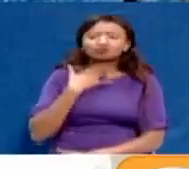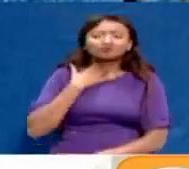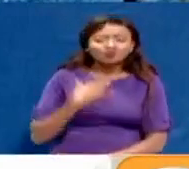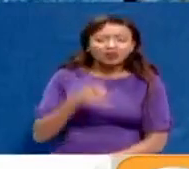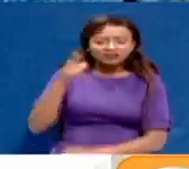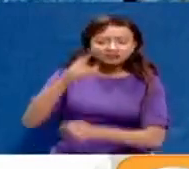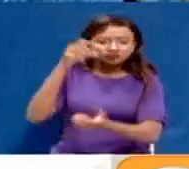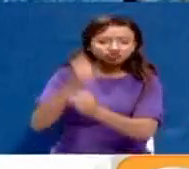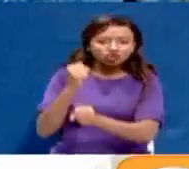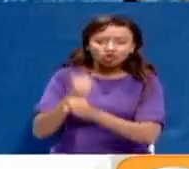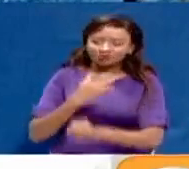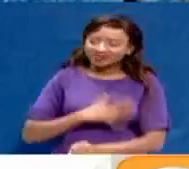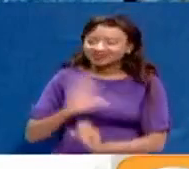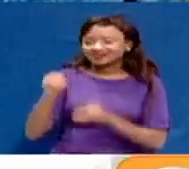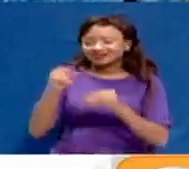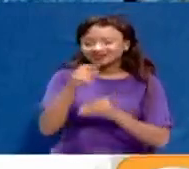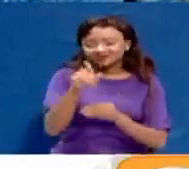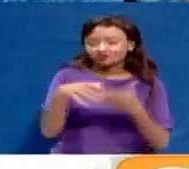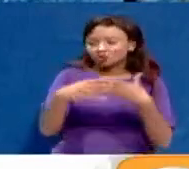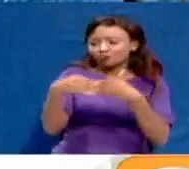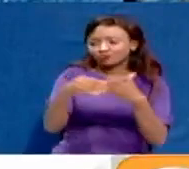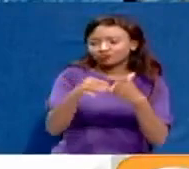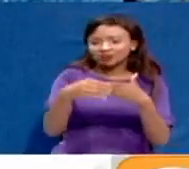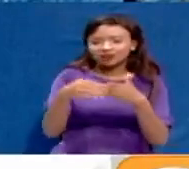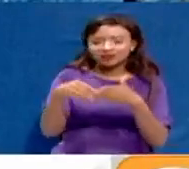hicho kumpa nafasi ya kuongoza.